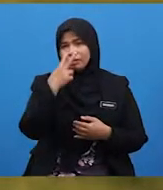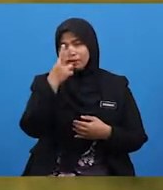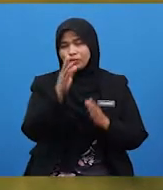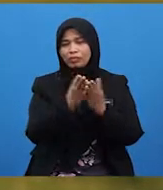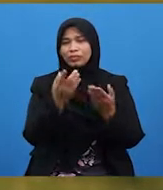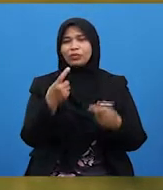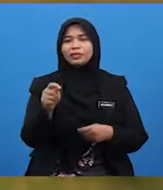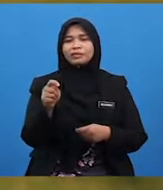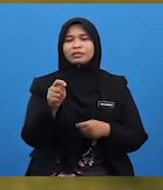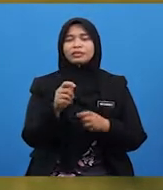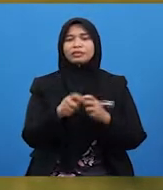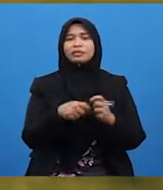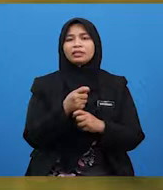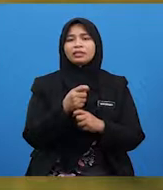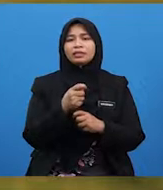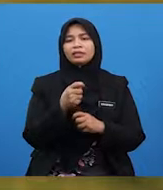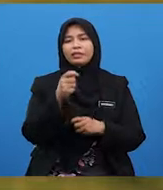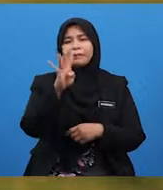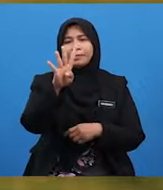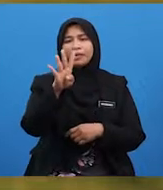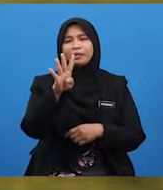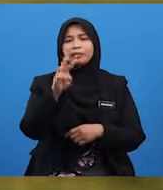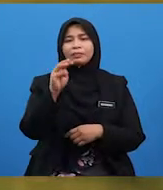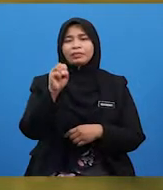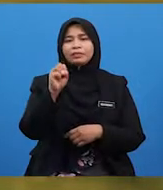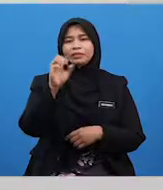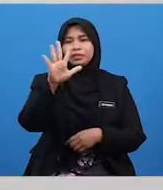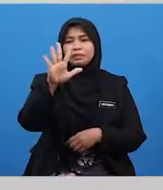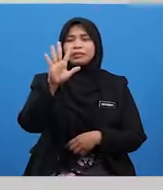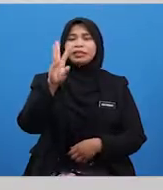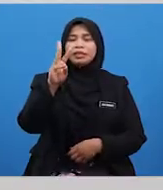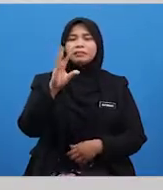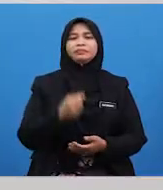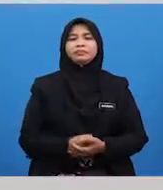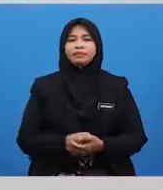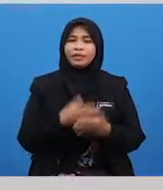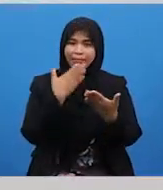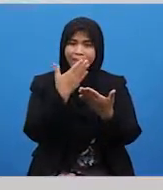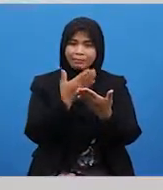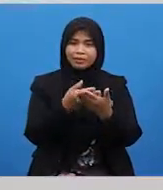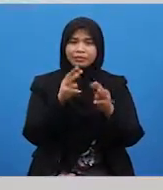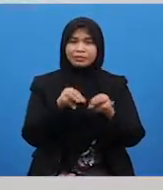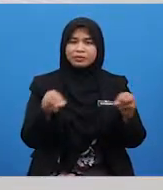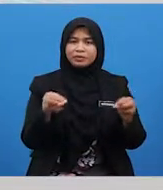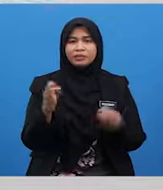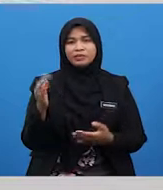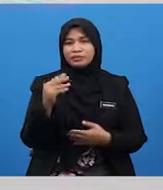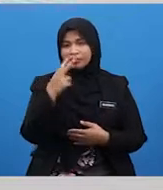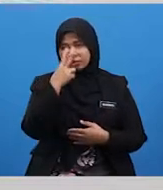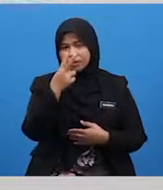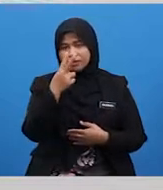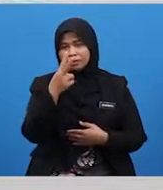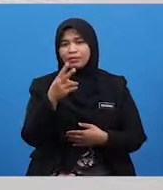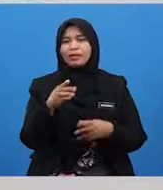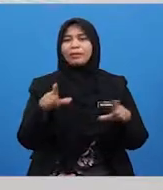Moral tahun 4, muka surat 56. Baik murid-murid, jom kita ke contoh